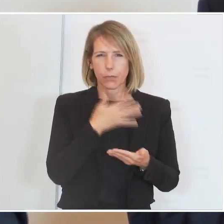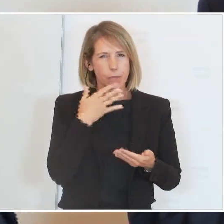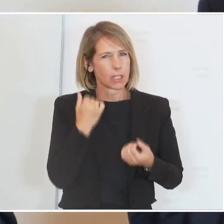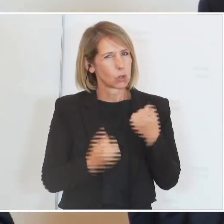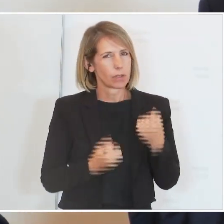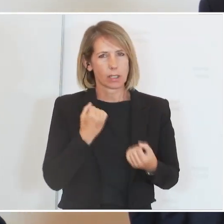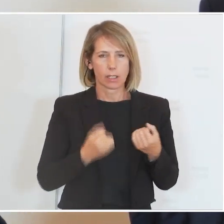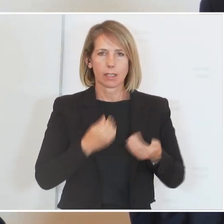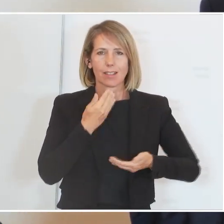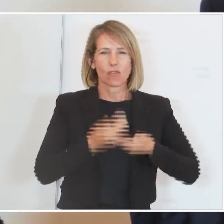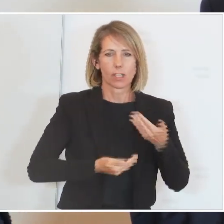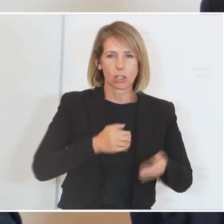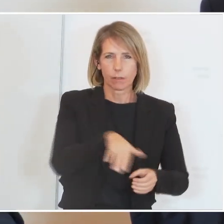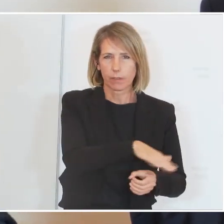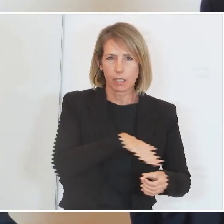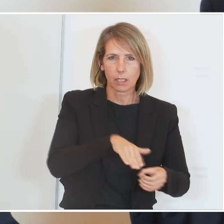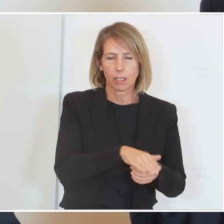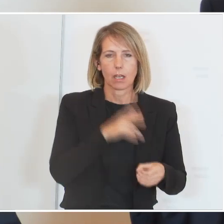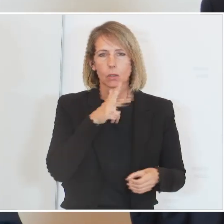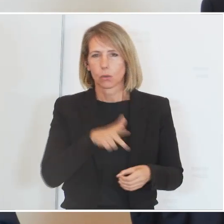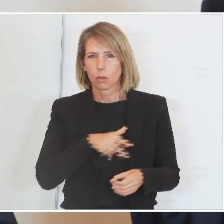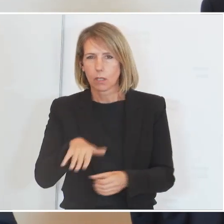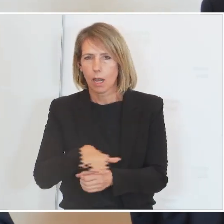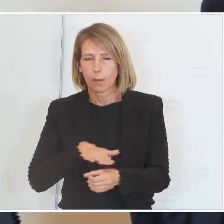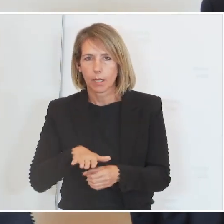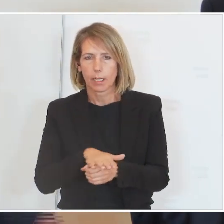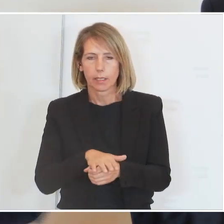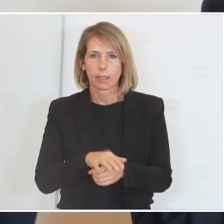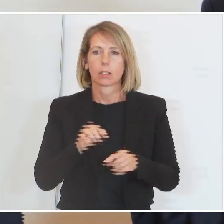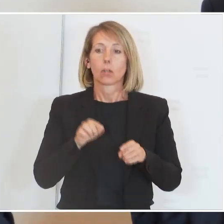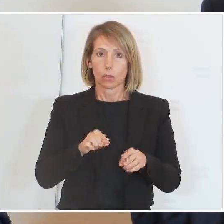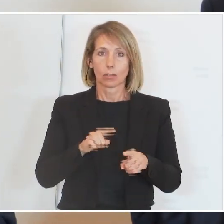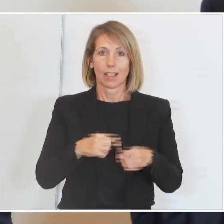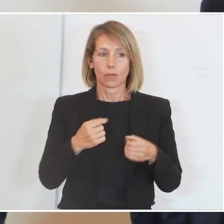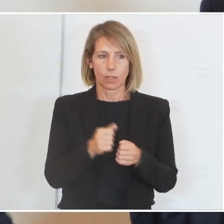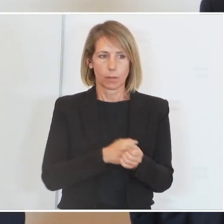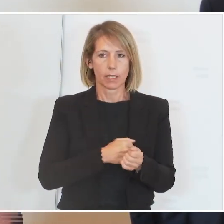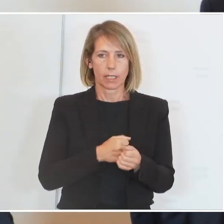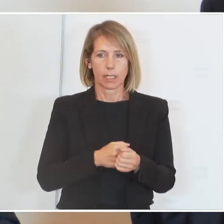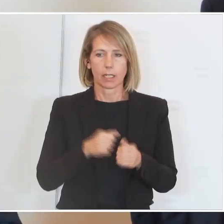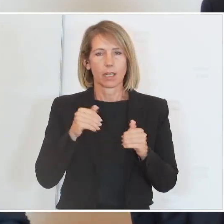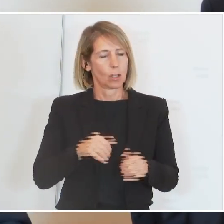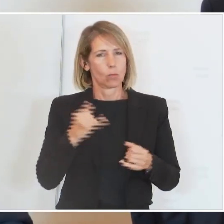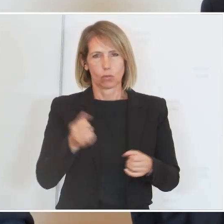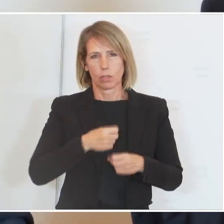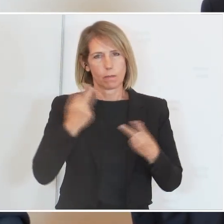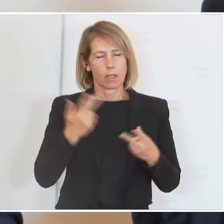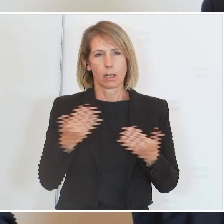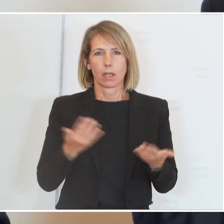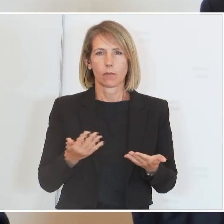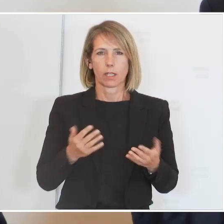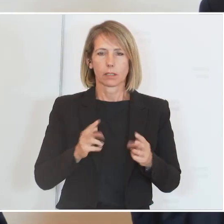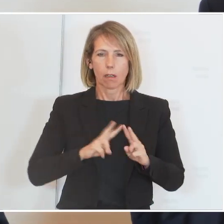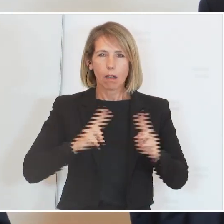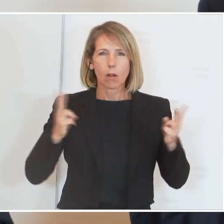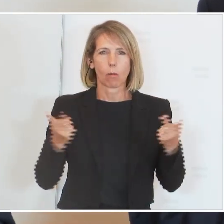im sozialen Bereich. Und genau hier setzt das hier an. Wir können, das muss immer klar sein, wir können eine